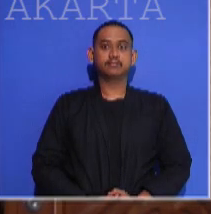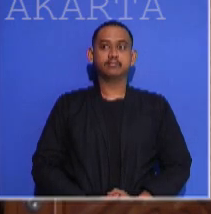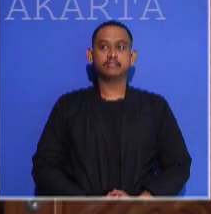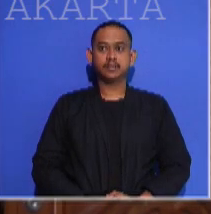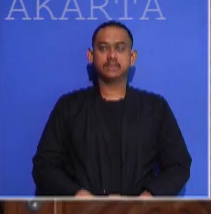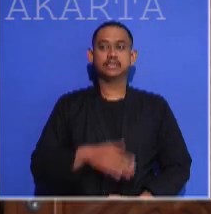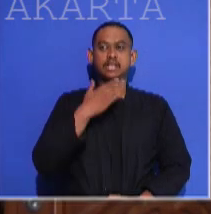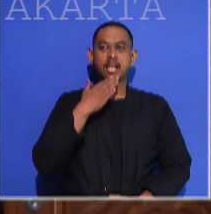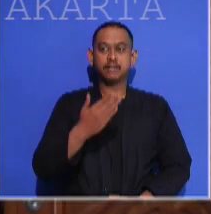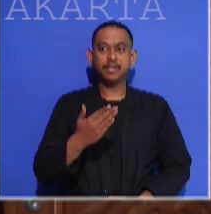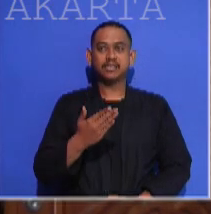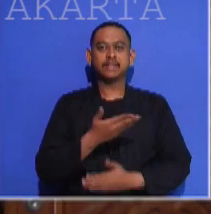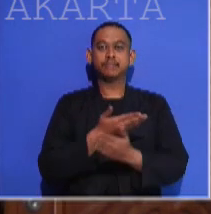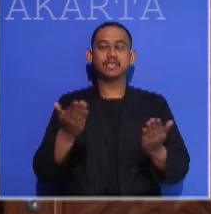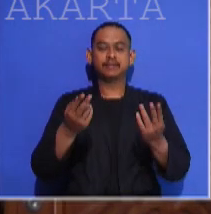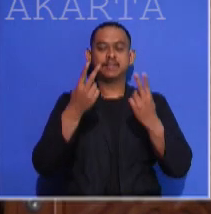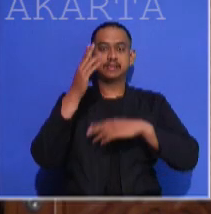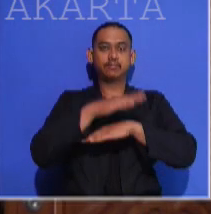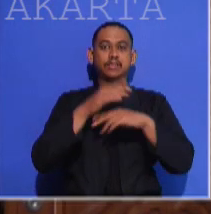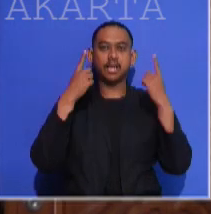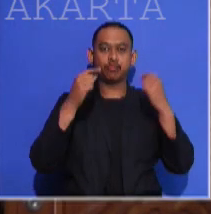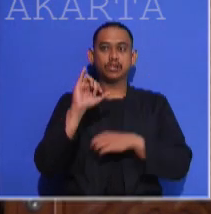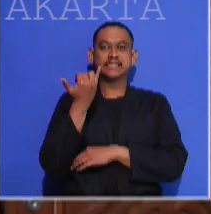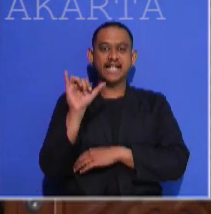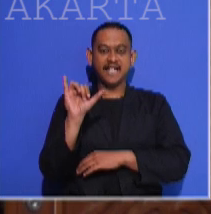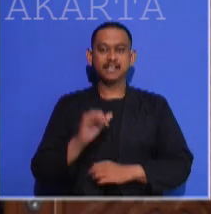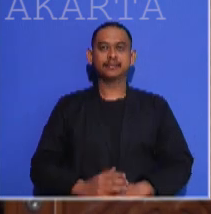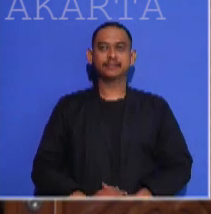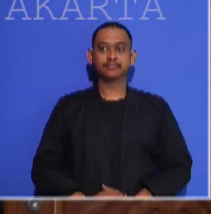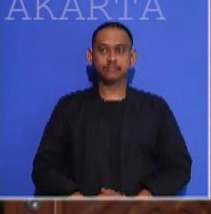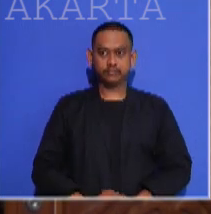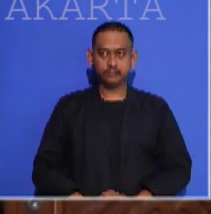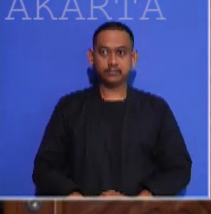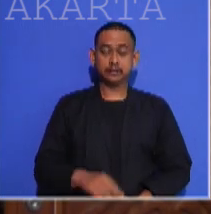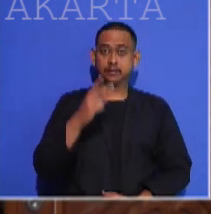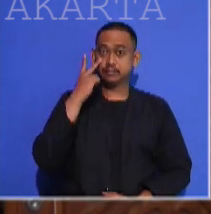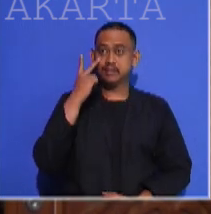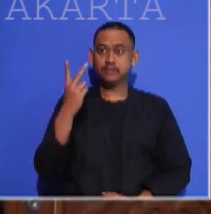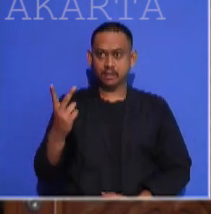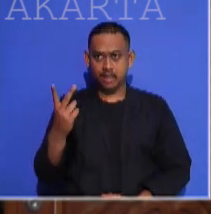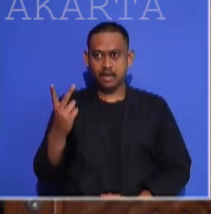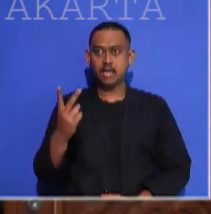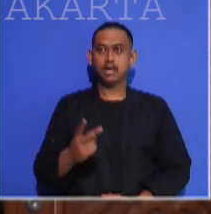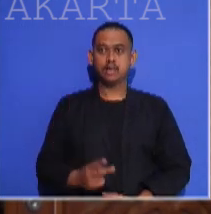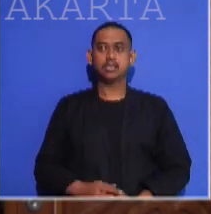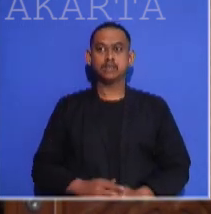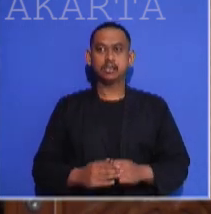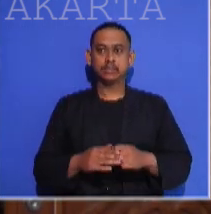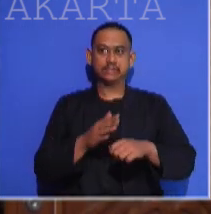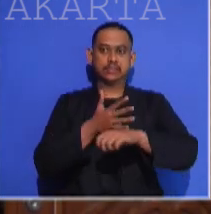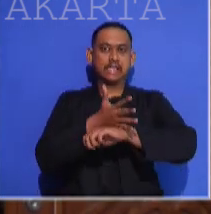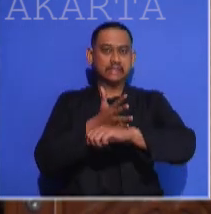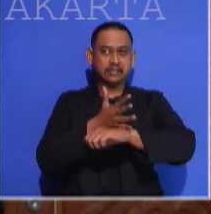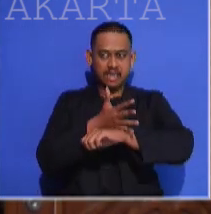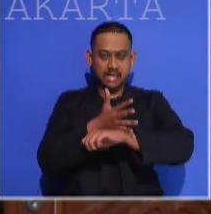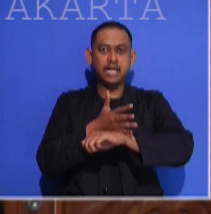Matur nuwun panjenengan tasih mirsani giaran Yogyakarta. Para pamirsa, kerajinan mujudaken salah setunggaling usaha ingkang